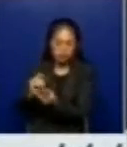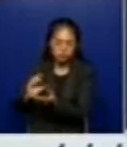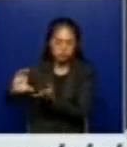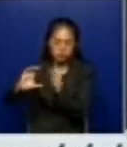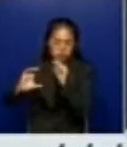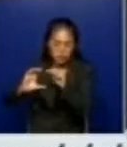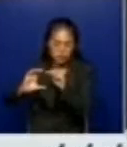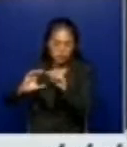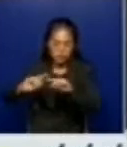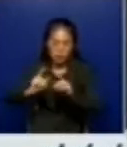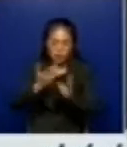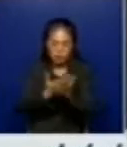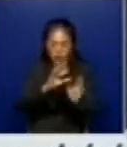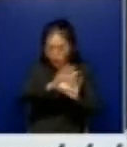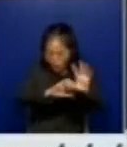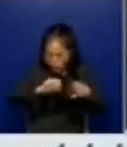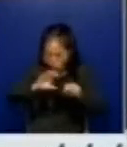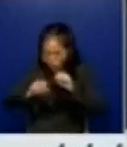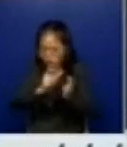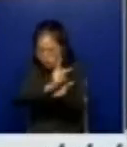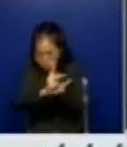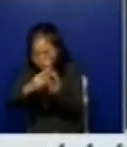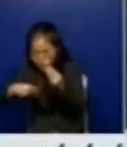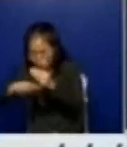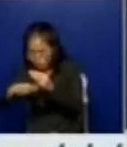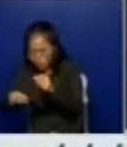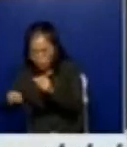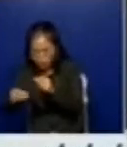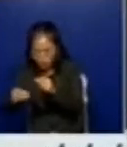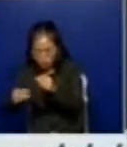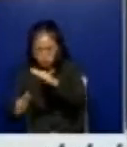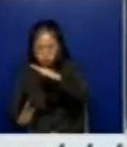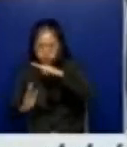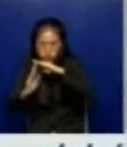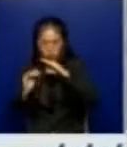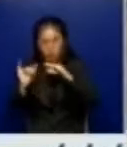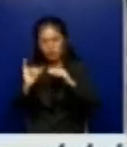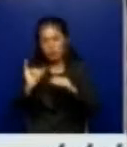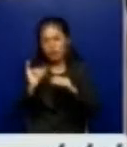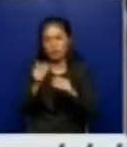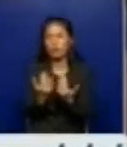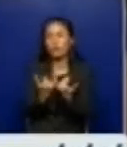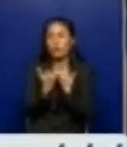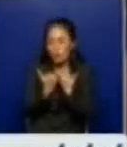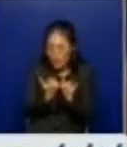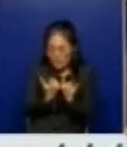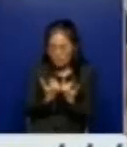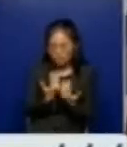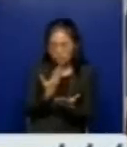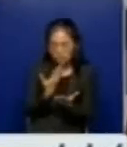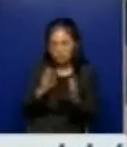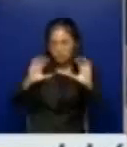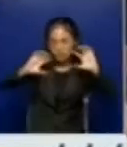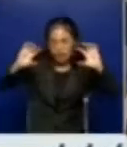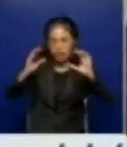ะครับแต่จัดเก็บไม่ได้กู้เพิ่มแล้วก็ยังไม่ได้วันนี้รัฐบาลไม่มีเงินเพียงพอที่จะมาจ่